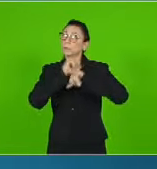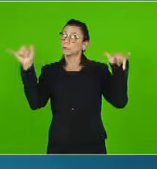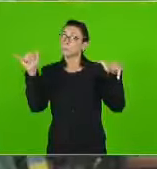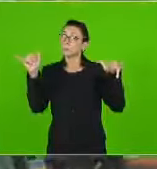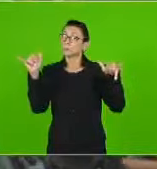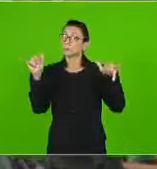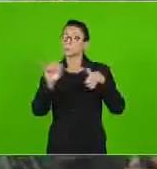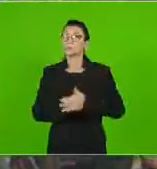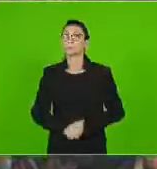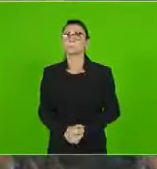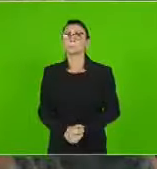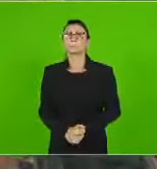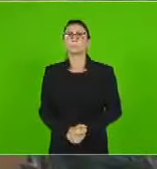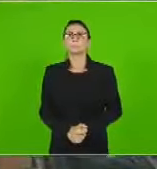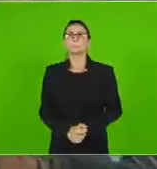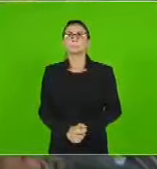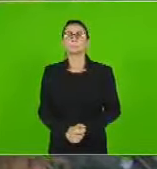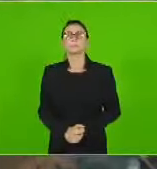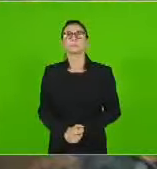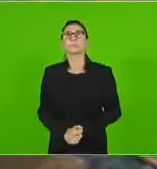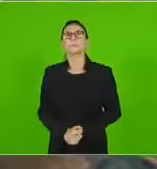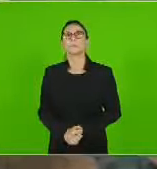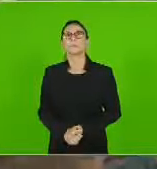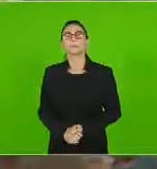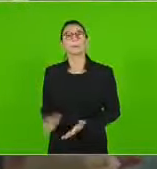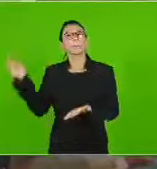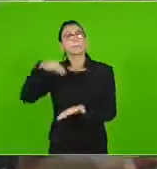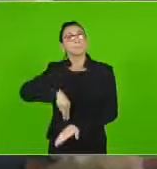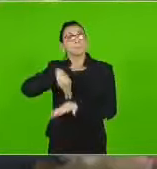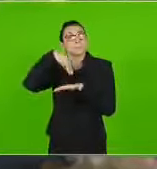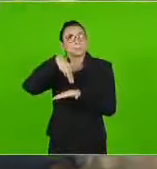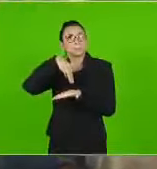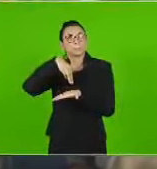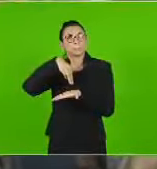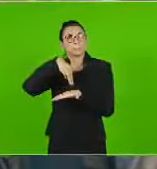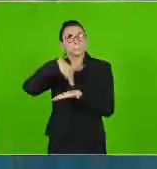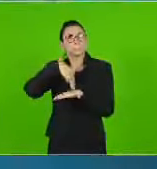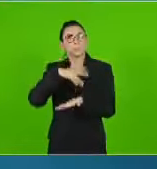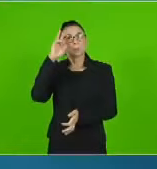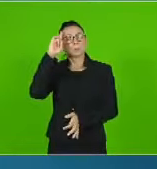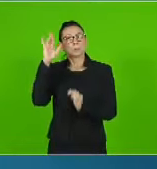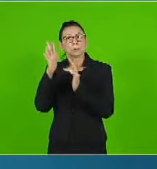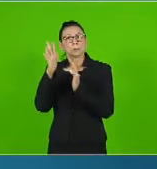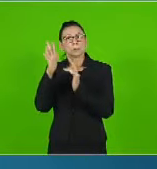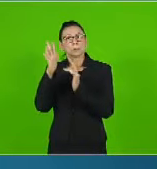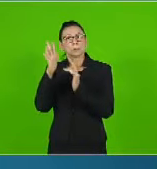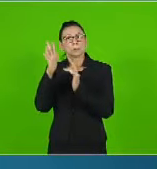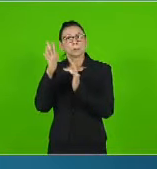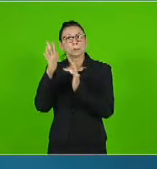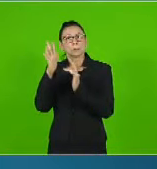Римлянам 10:8-9. Предостережение. Предостережение для всех. Маранафа. Господь